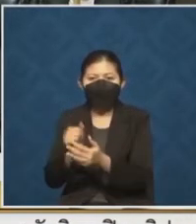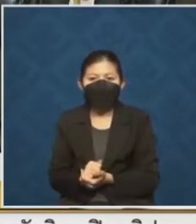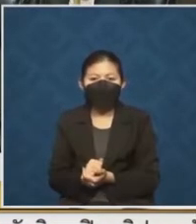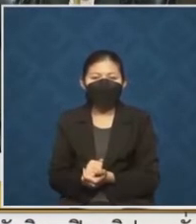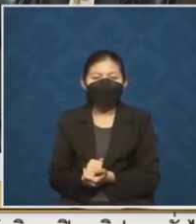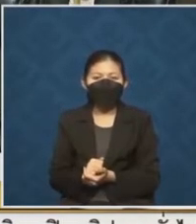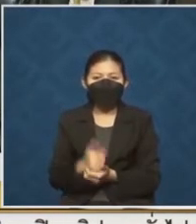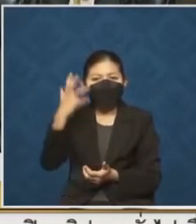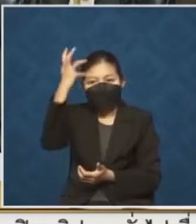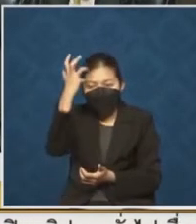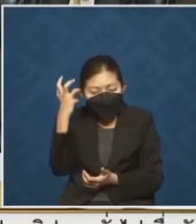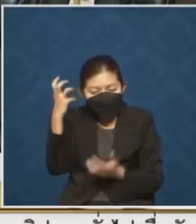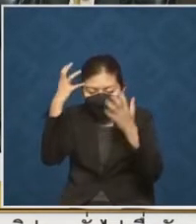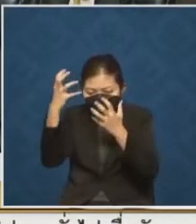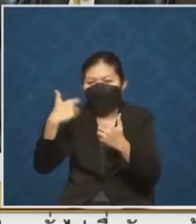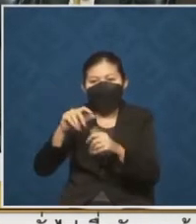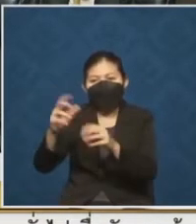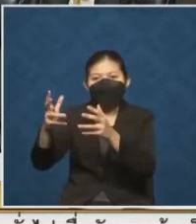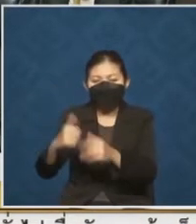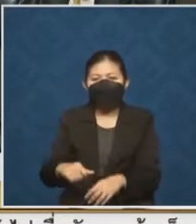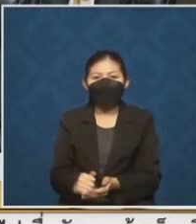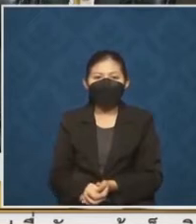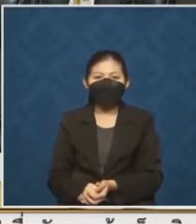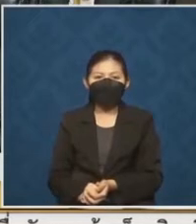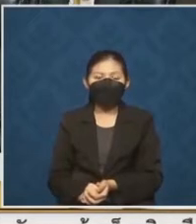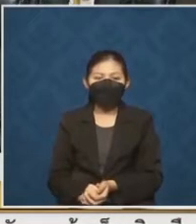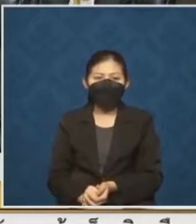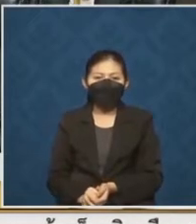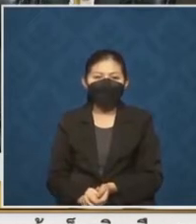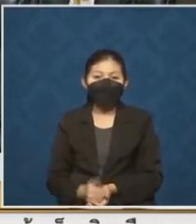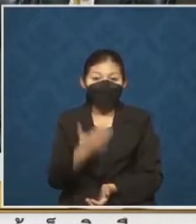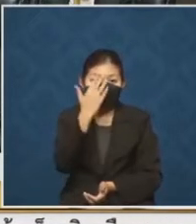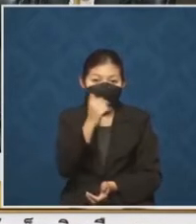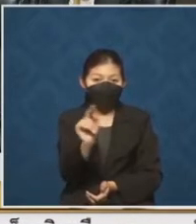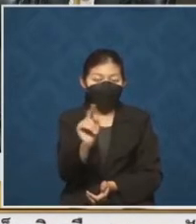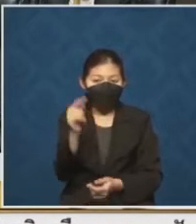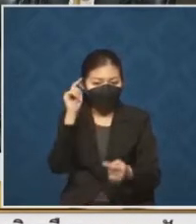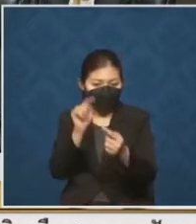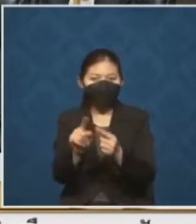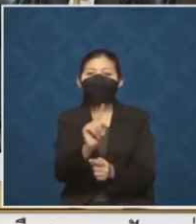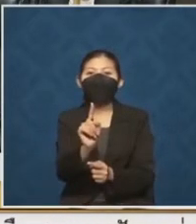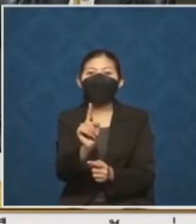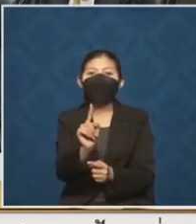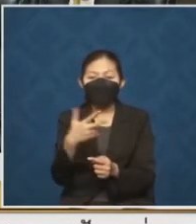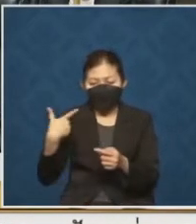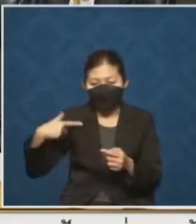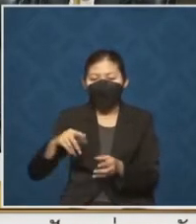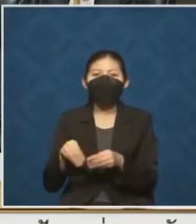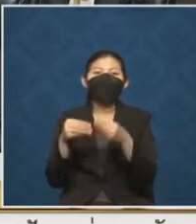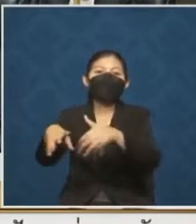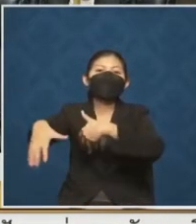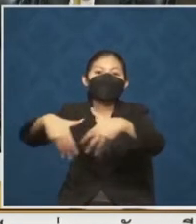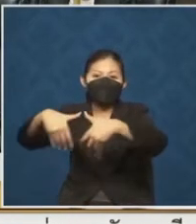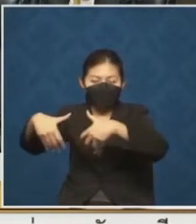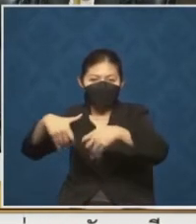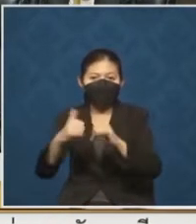ได้มีอคติไม่ได้ถือโทษอาจจะมีการกระทบกระทั่งกันก็ต้องขออภัยครับเราให้อภัยซึ่งกันและกันผมยินดีให้